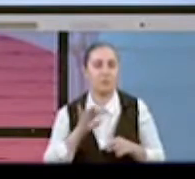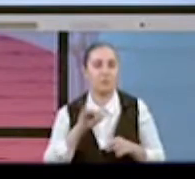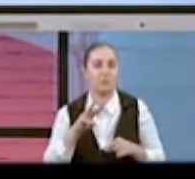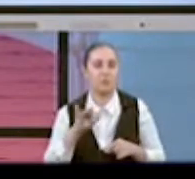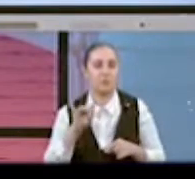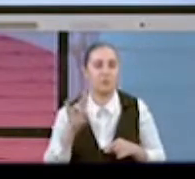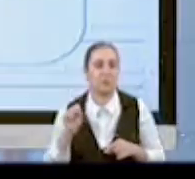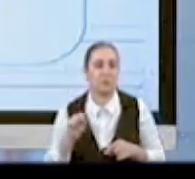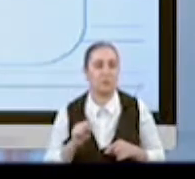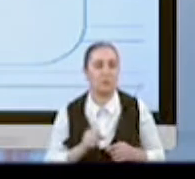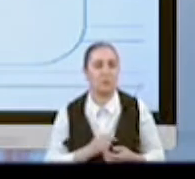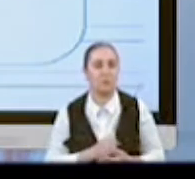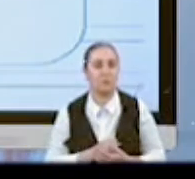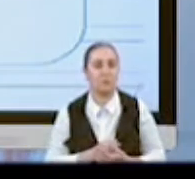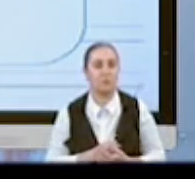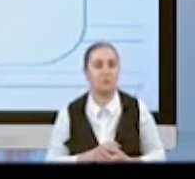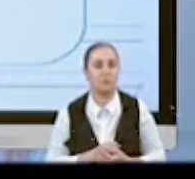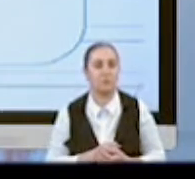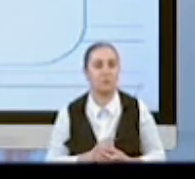имена.